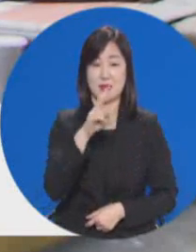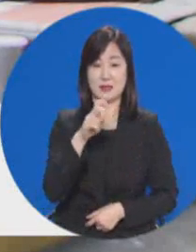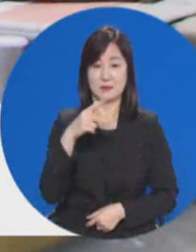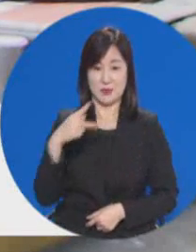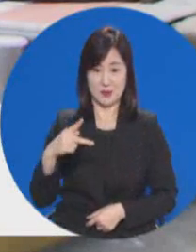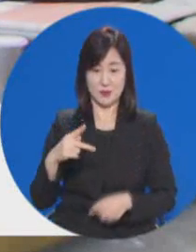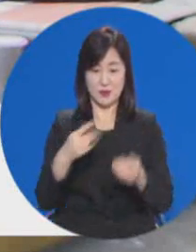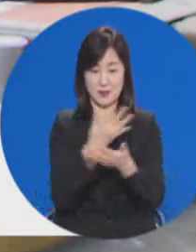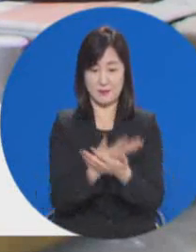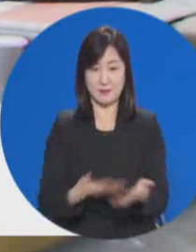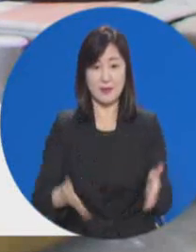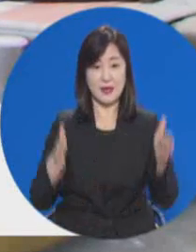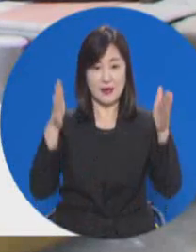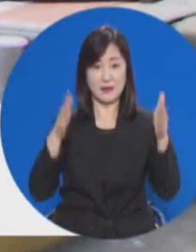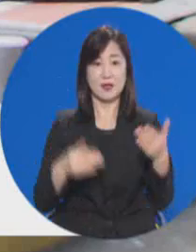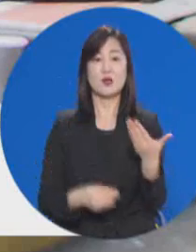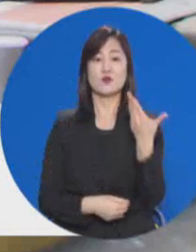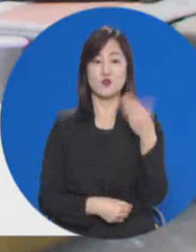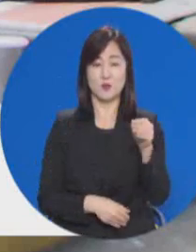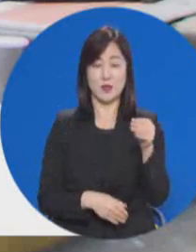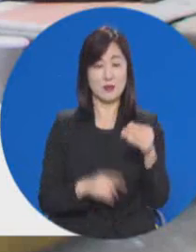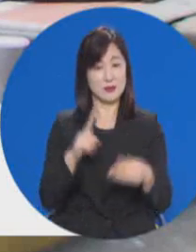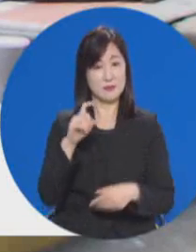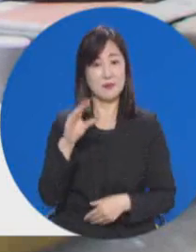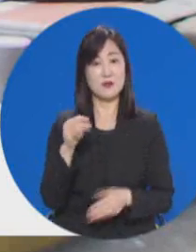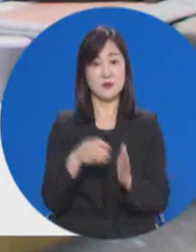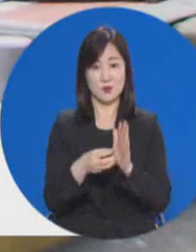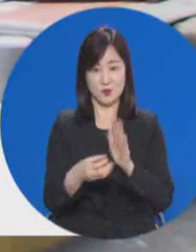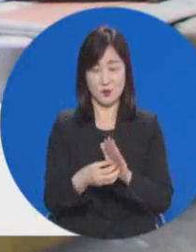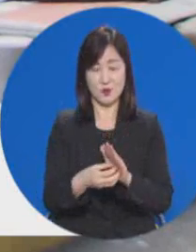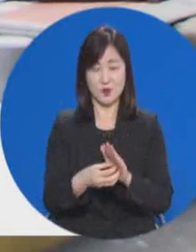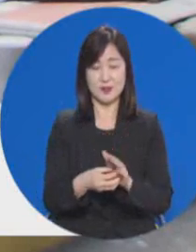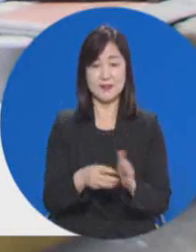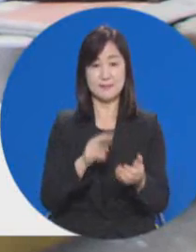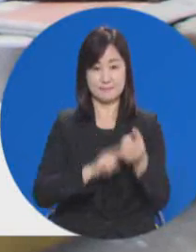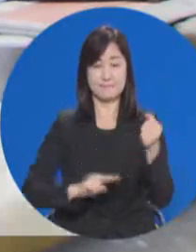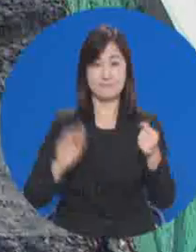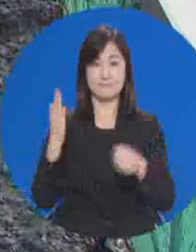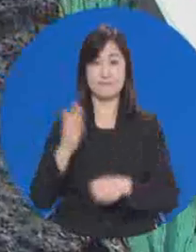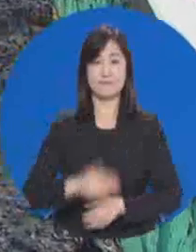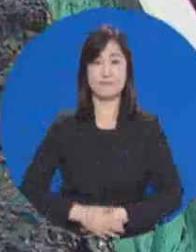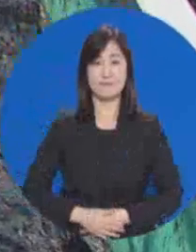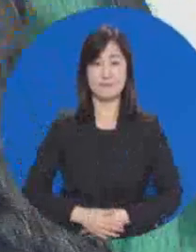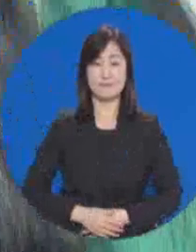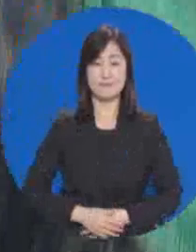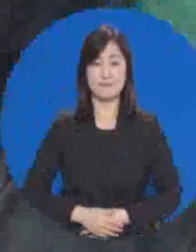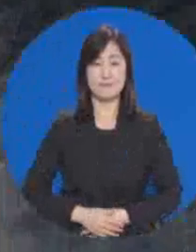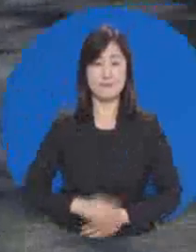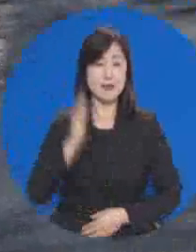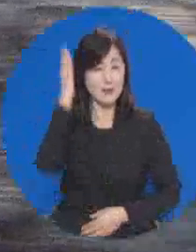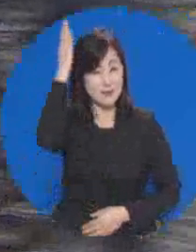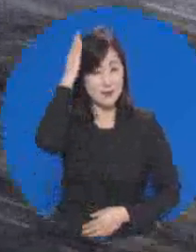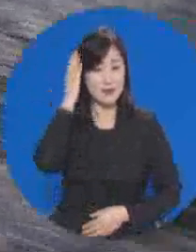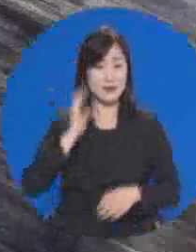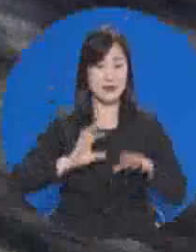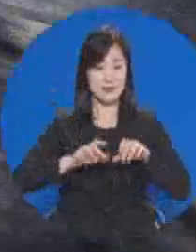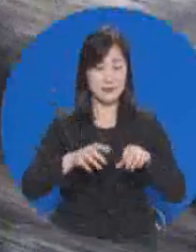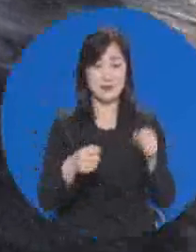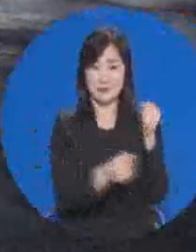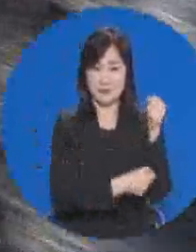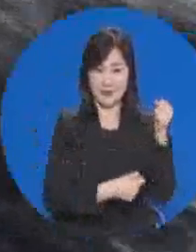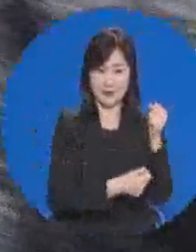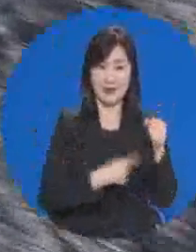한만 기준으로 해서 9만 원에서 10만 원 정도 지금 형성되고 있습니다. 고흥 생김 채취는 내년